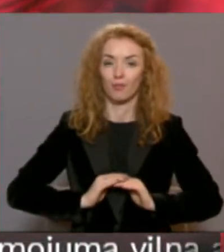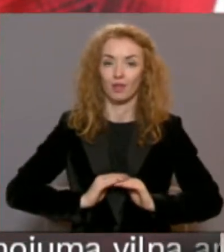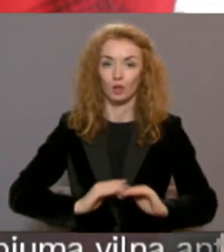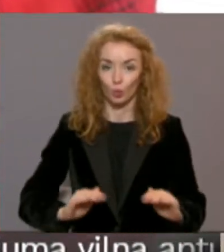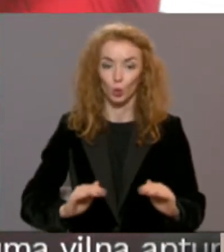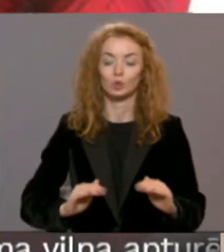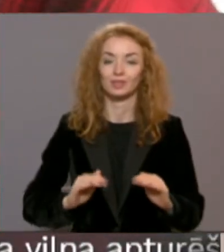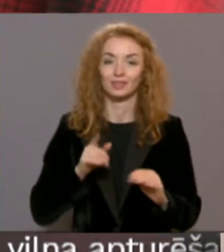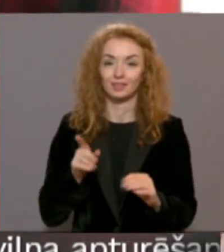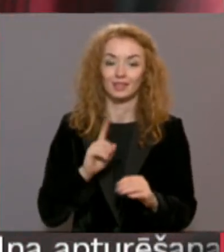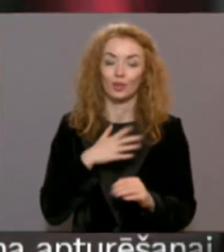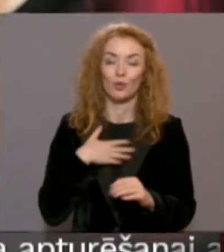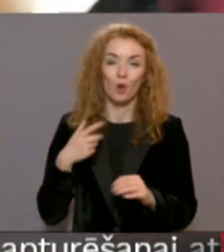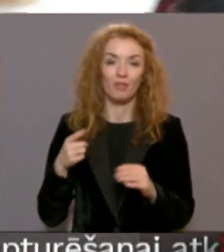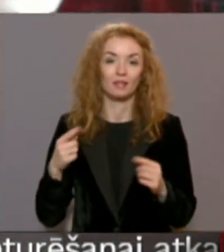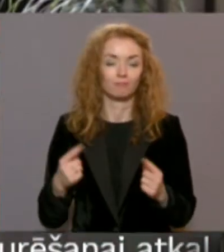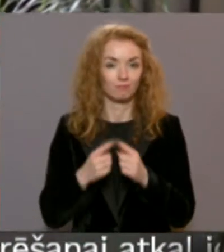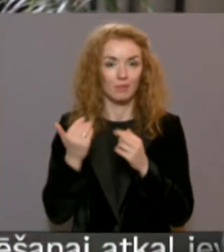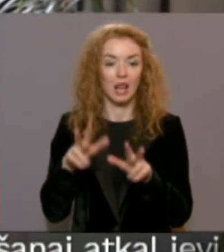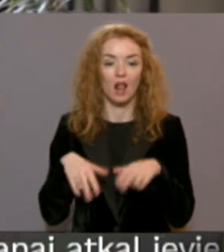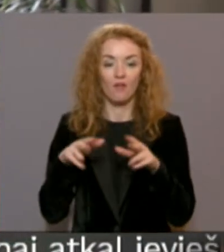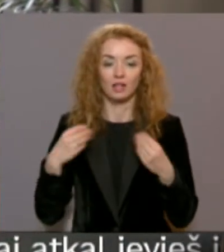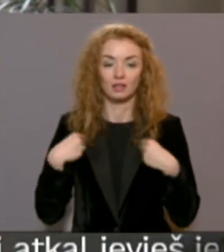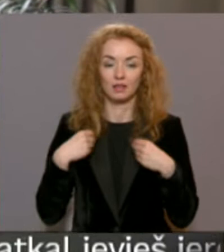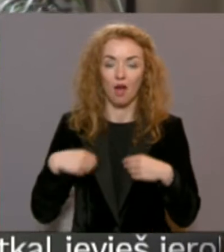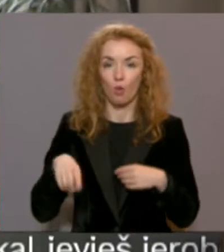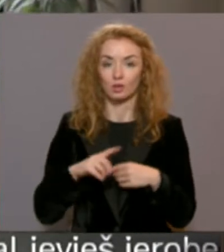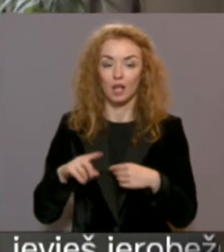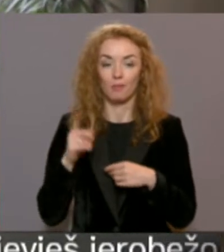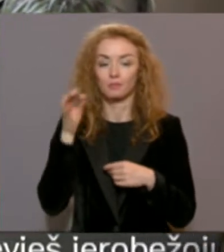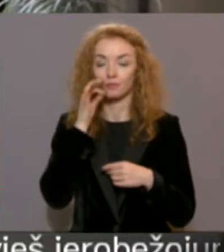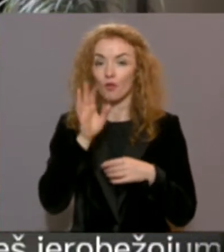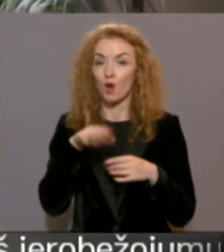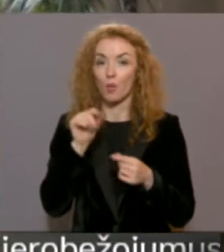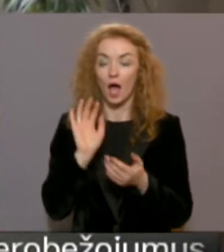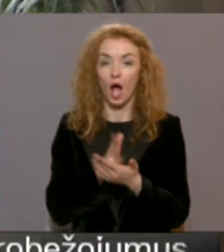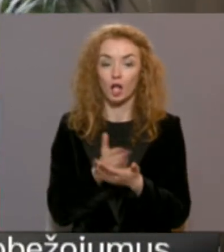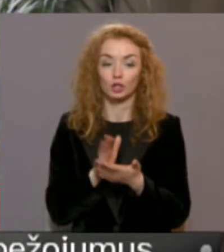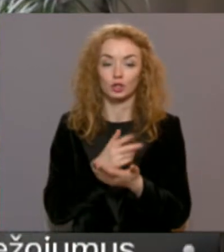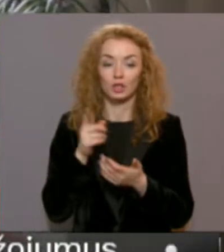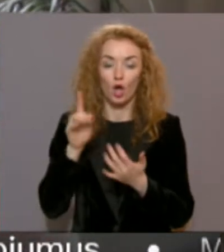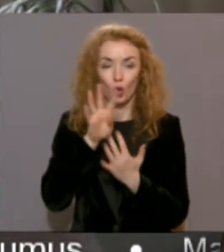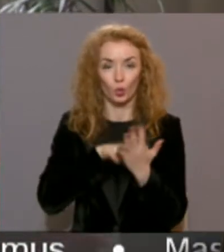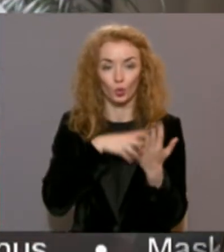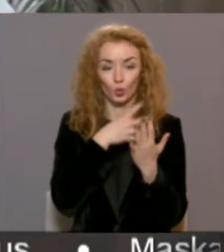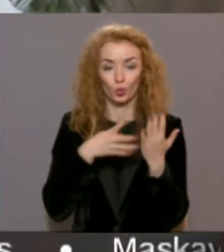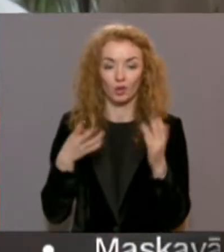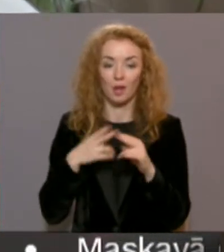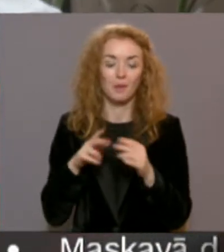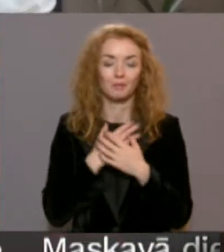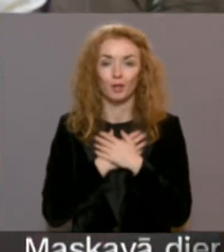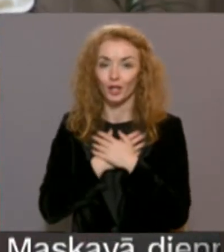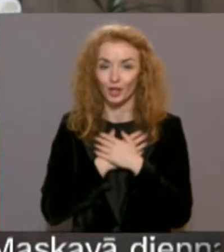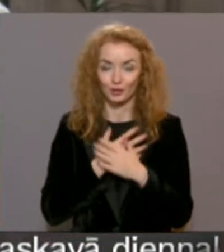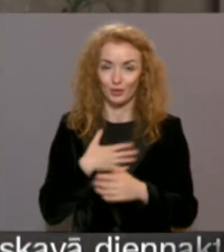daļa, izteikti raksturo tieši lielvārdu stērpu. Kur arī var atšķirties šis optiskais rūtājums, lai gan tāpēc ļoti mīļš visiem